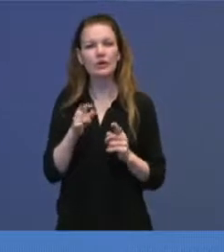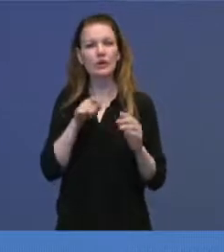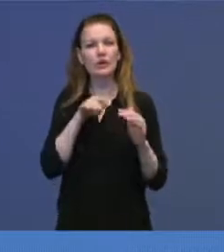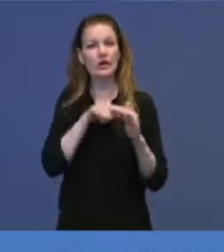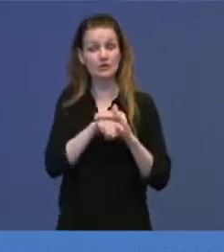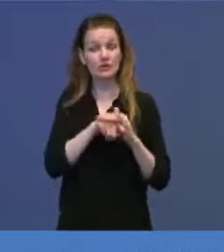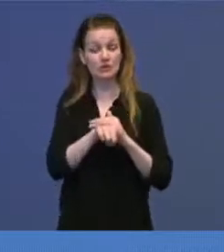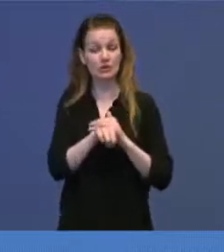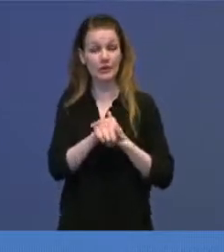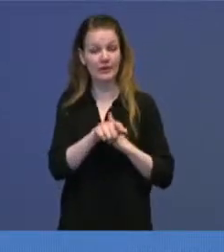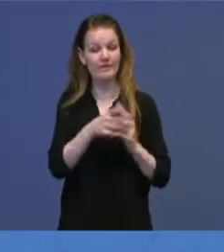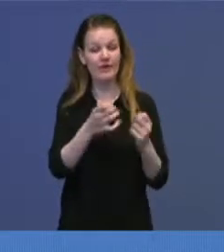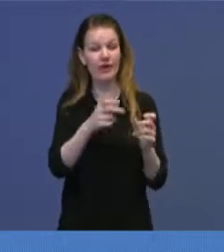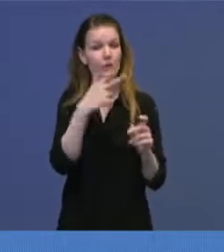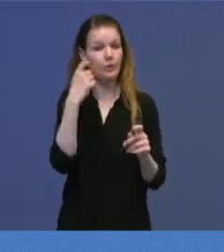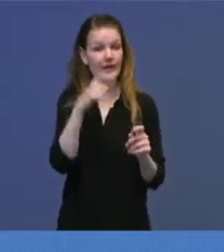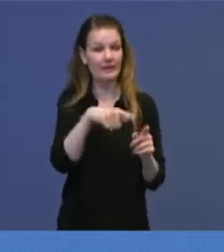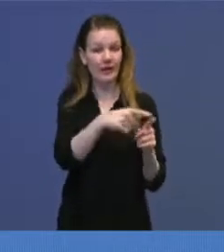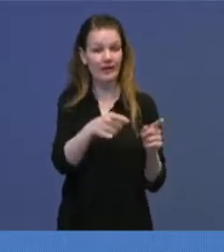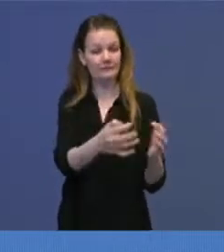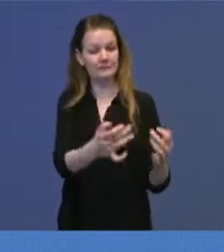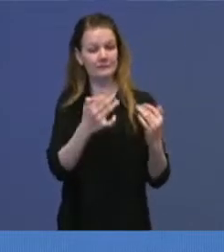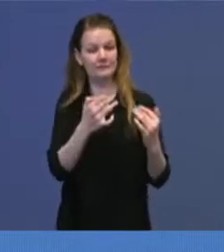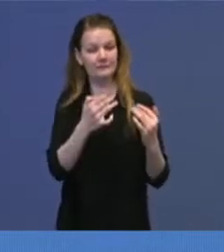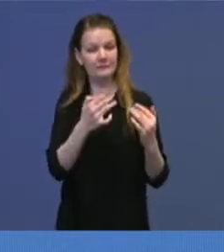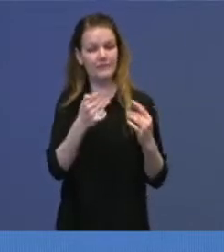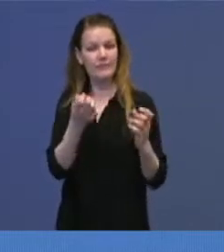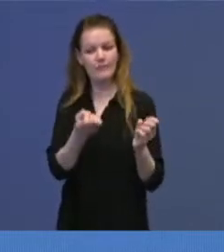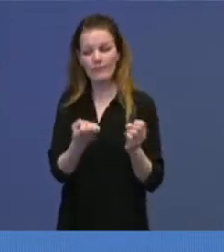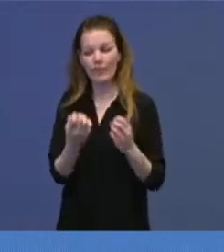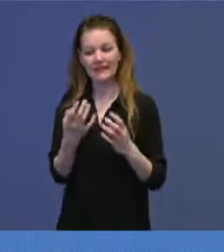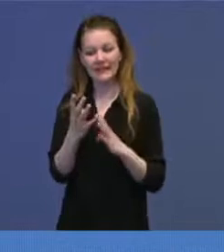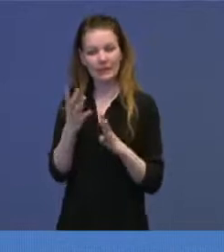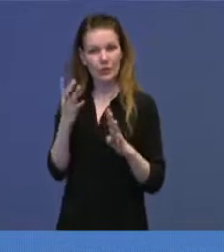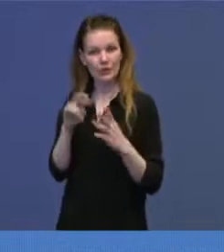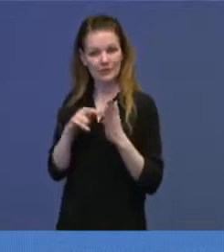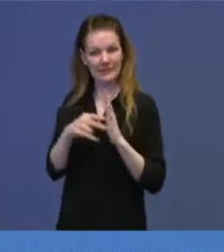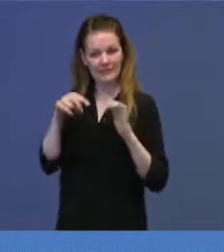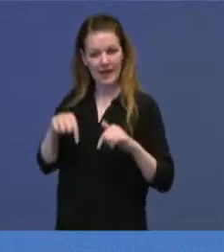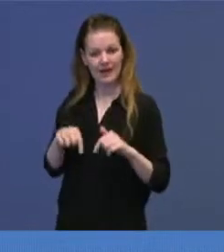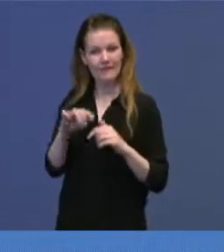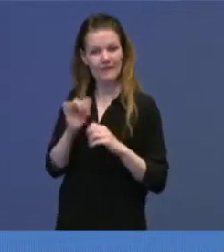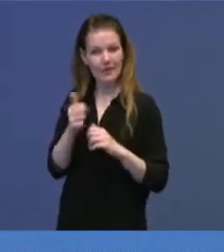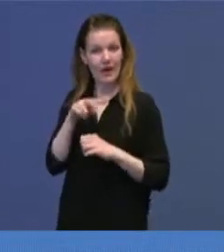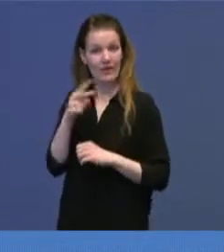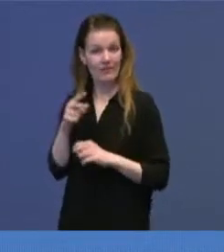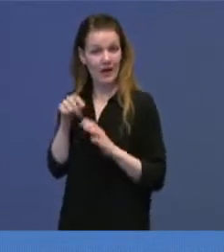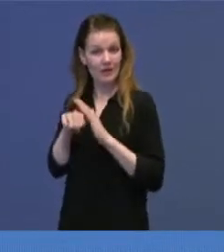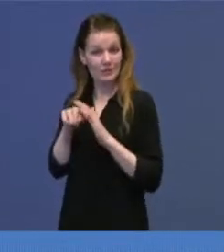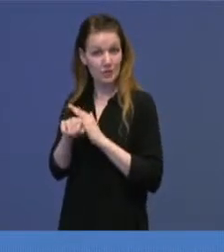Ukraina påvirke andre asylsaker? For eksempel kan det bli forsinket i avgjørelsen, eller ikke